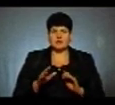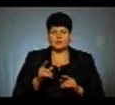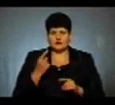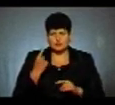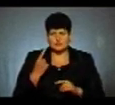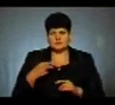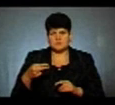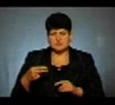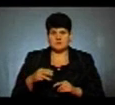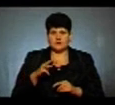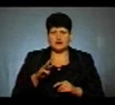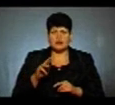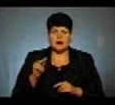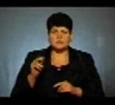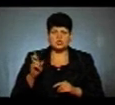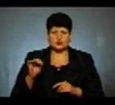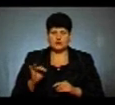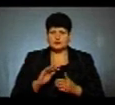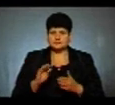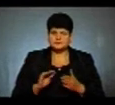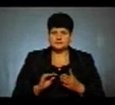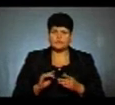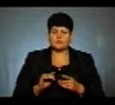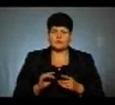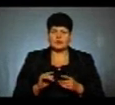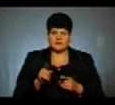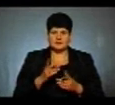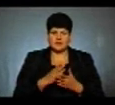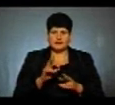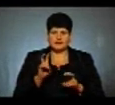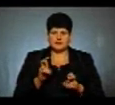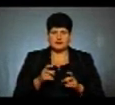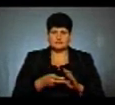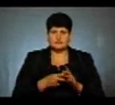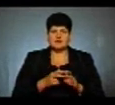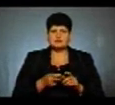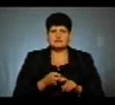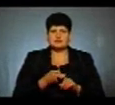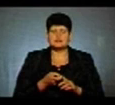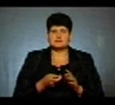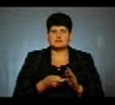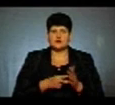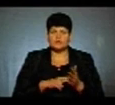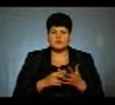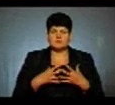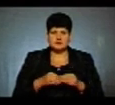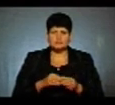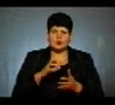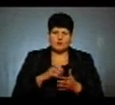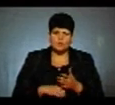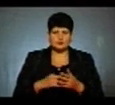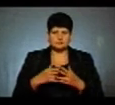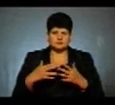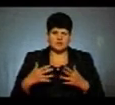один із підписантів, Микола Япченко, зазначив, цитую, там є тема, яка стосується планування сім'ї, контрацепції і абортів, і я